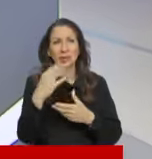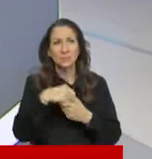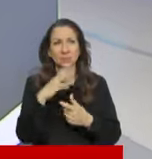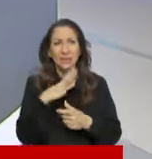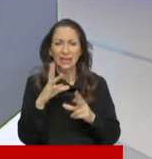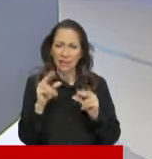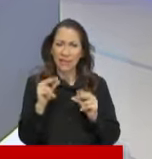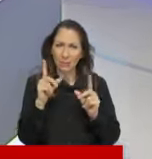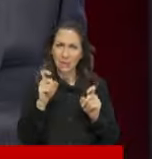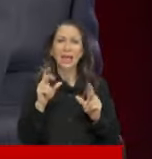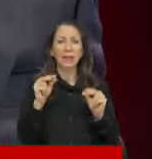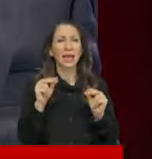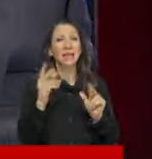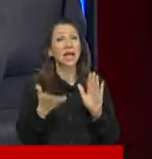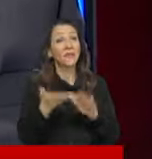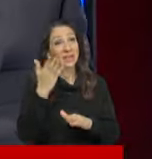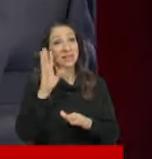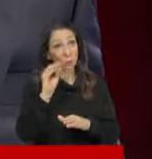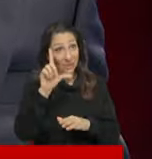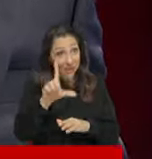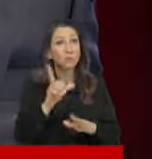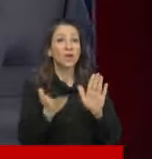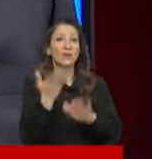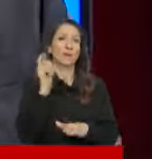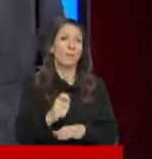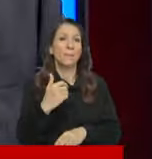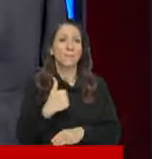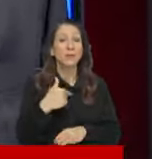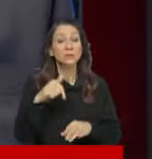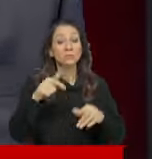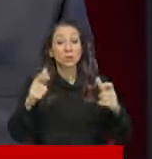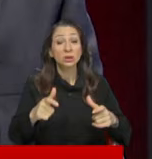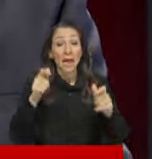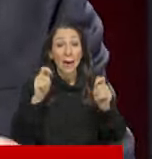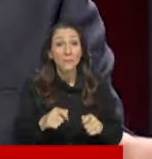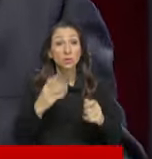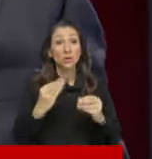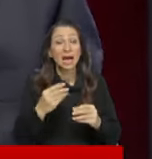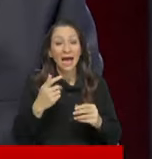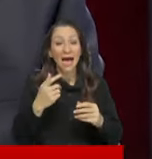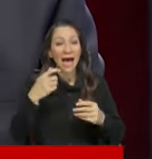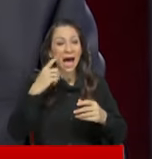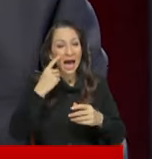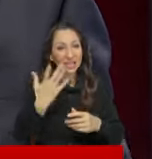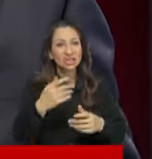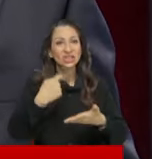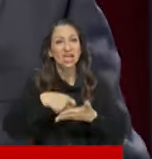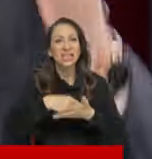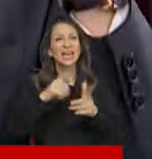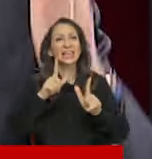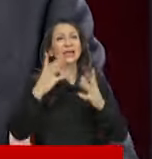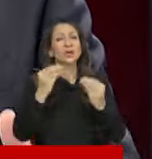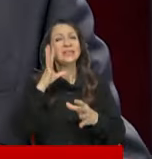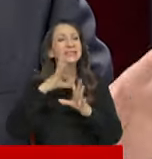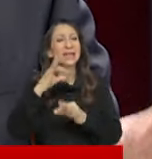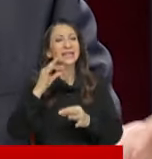varsa yeterli daha fazlası gerekiyorsa daha fazlasını yaparım ve bizim buradaki oluşturmuş olduğumuz Hayır çarşıları La birlikte ihtiyacı olan